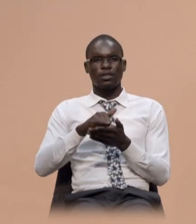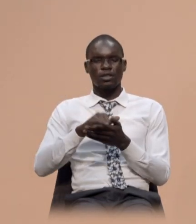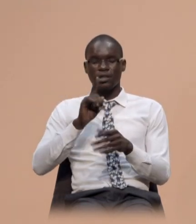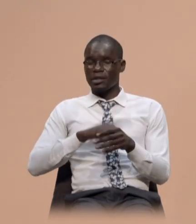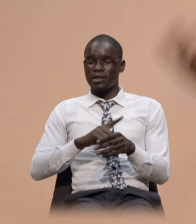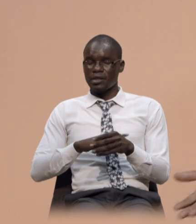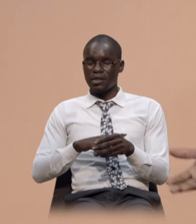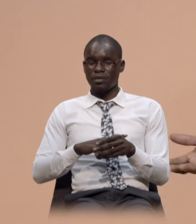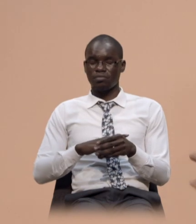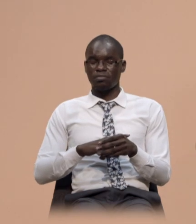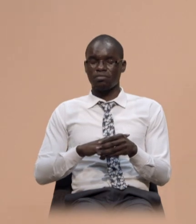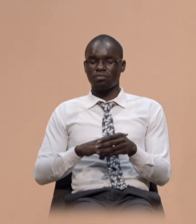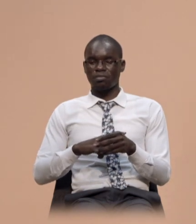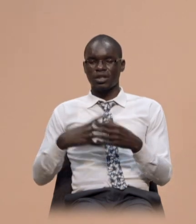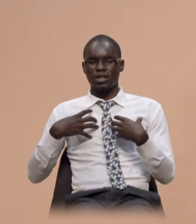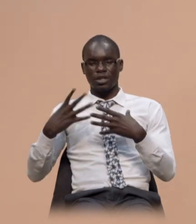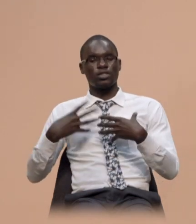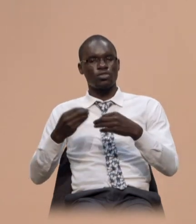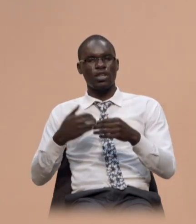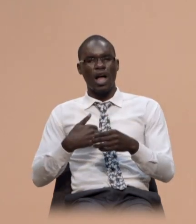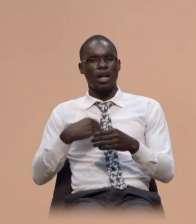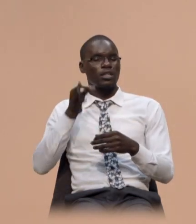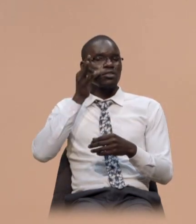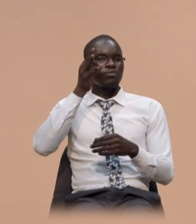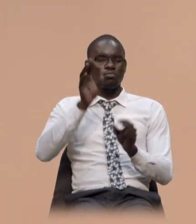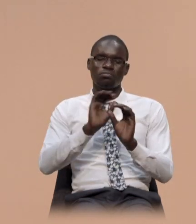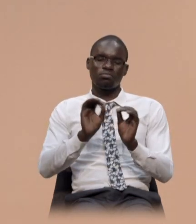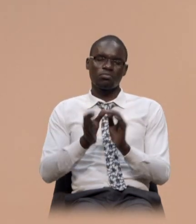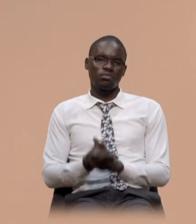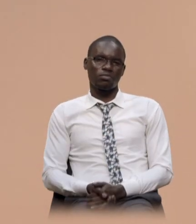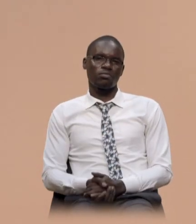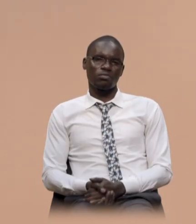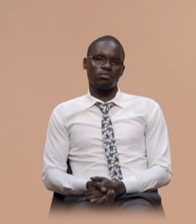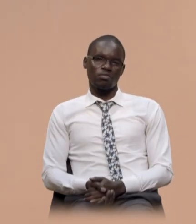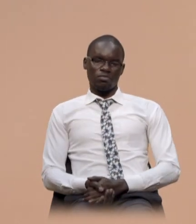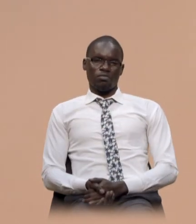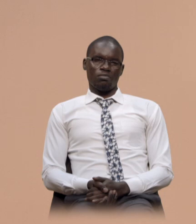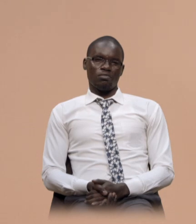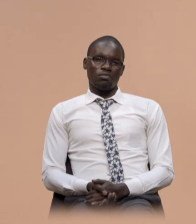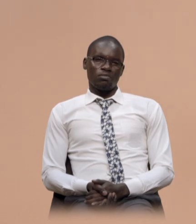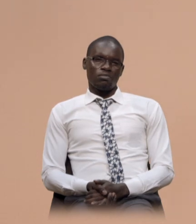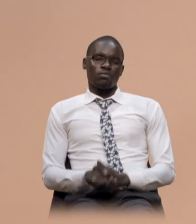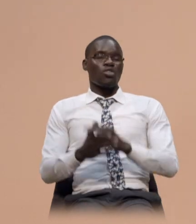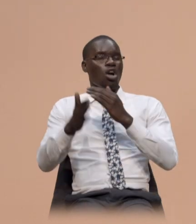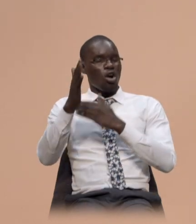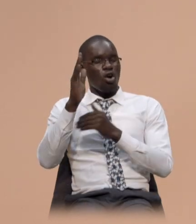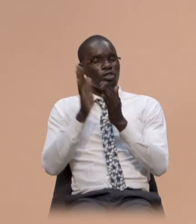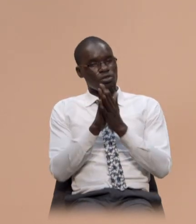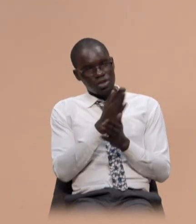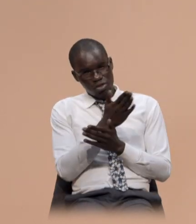mali ikienda, he has no future. No, I'm telling you, there is future for you. Is God, Mungu